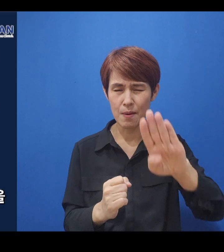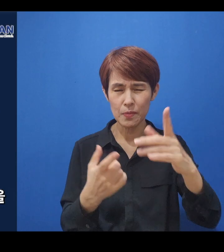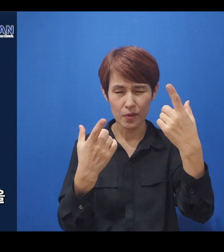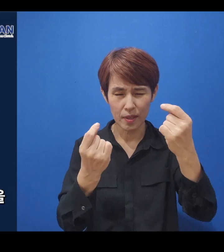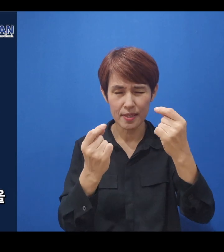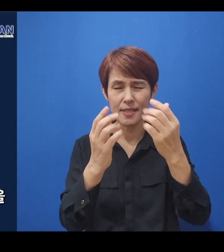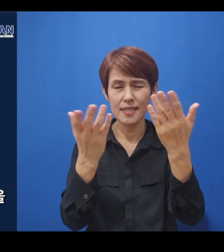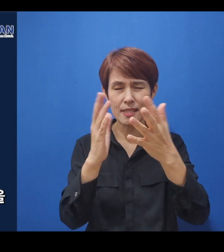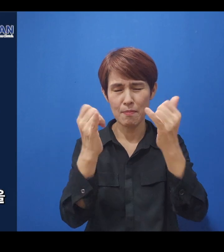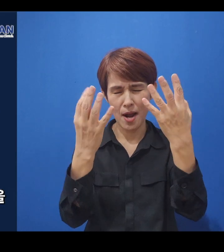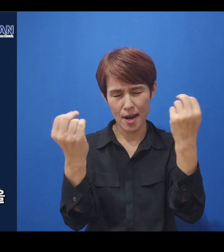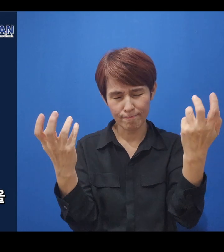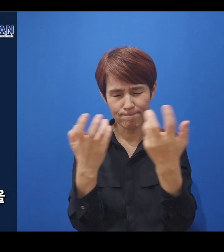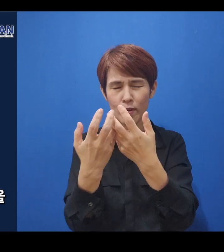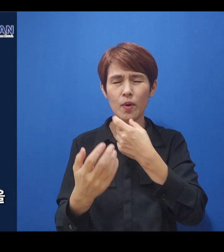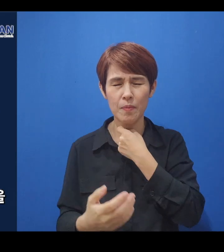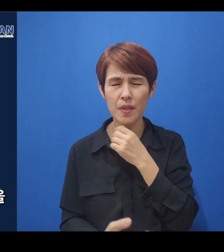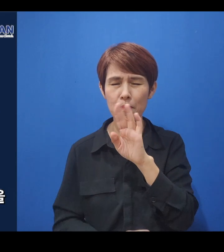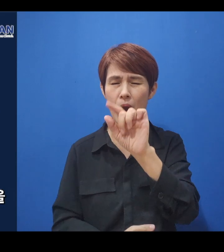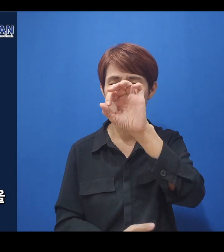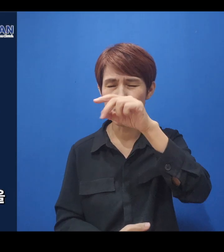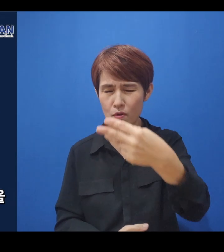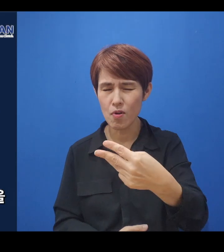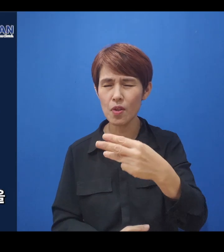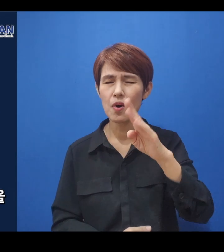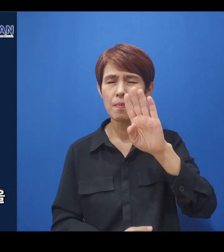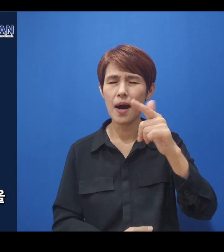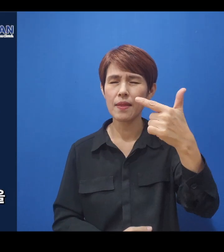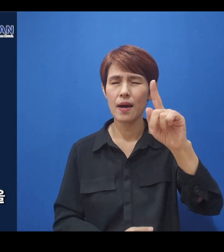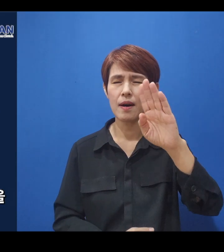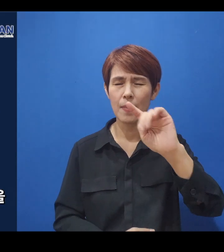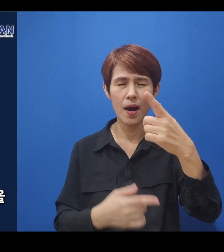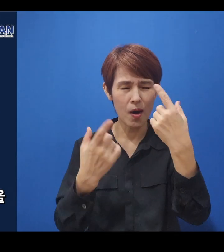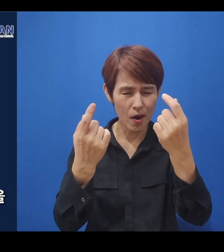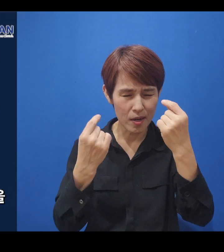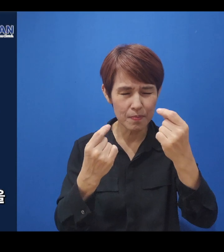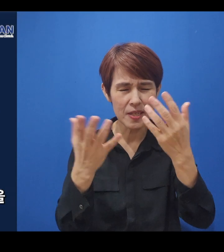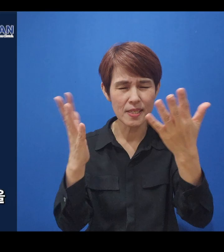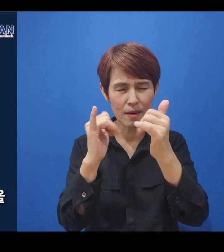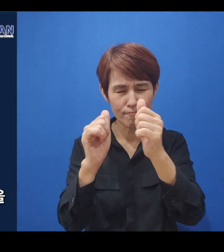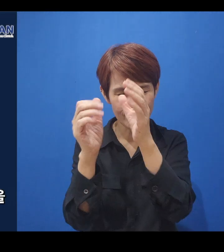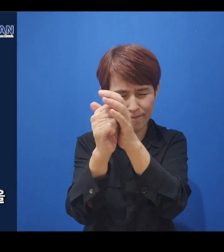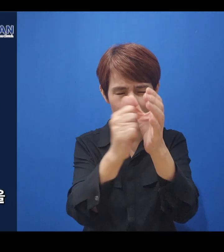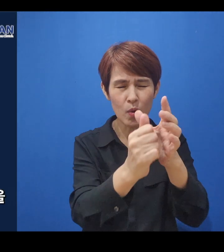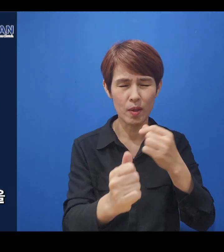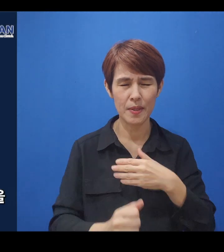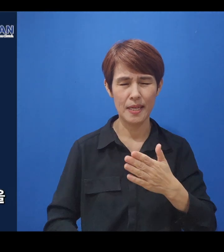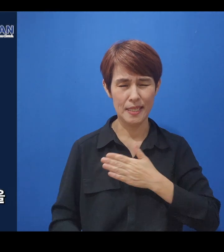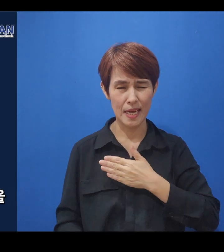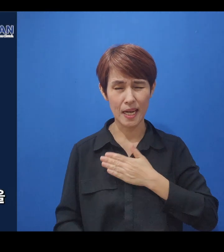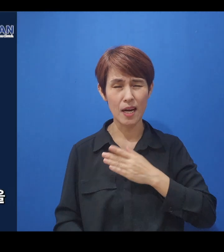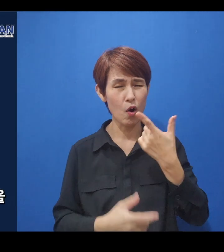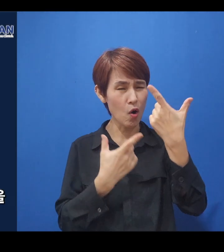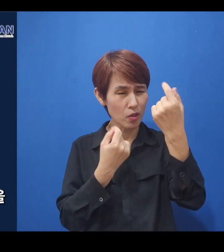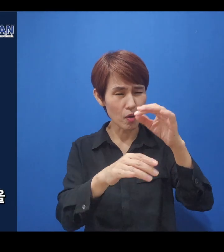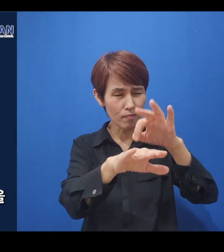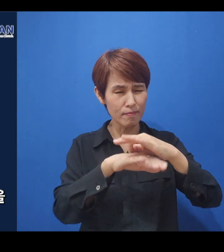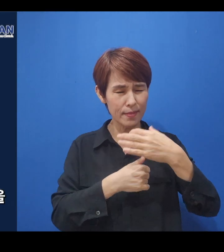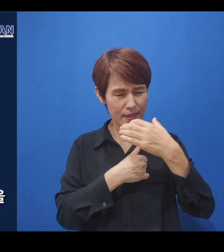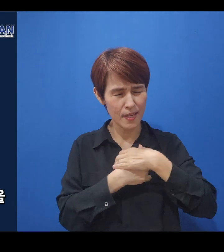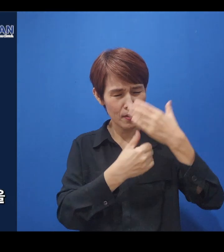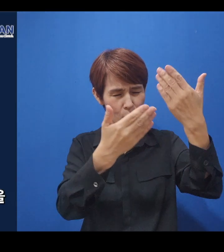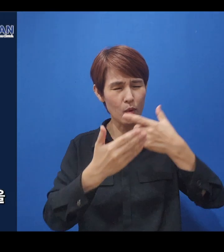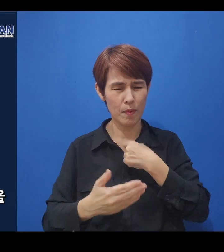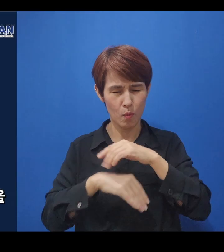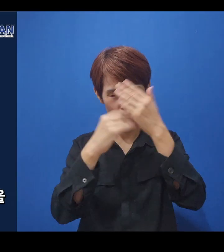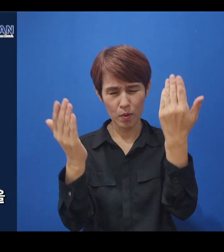많기를 원합니다. 바울과 바나바와 같은 일꾼들이 세워지기를 원합니다. 이 못난 목사가 그렇게 세워지기를 원합니다. 우리 모든 분들이